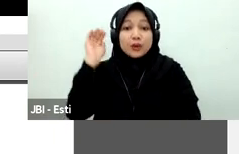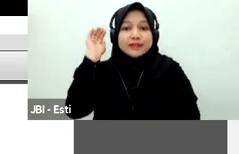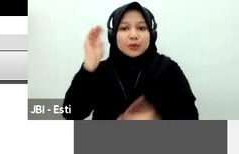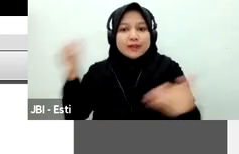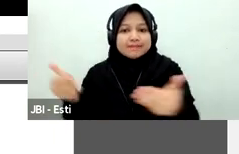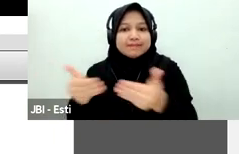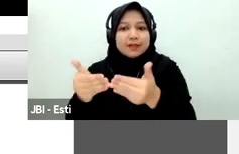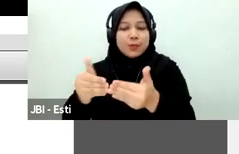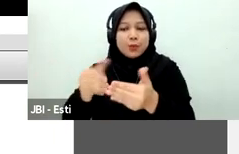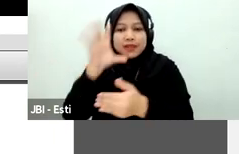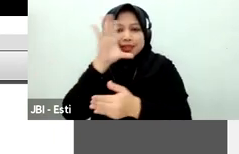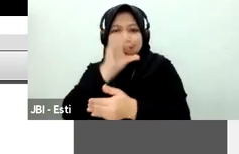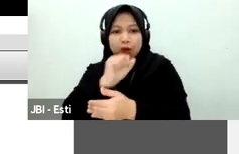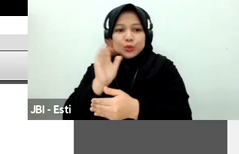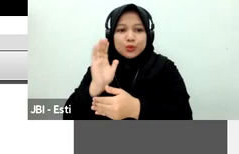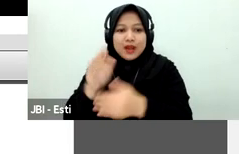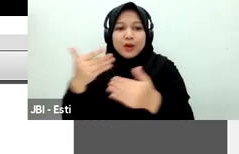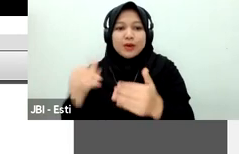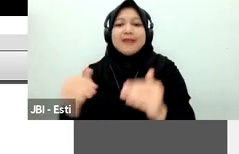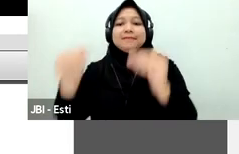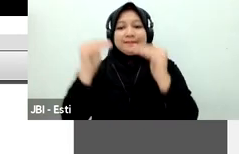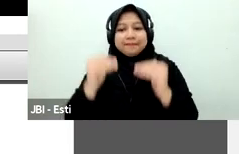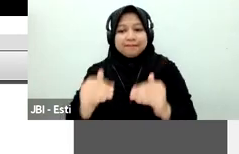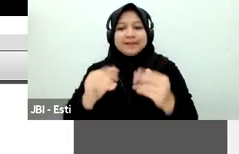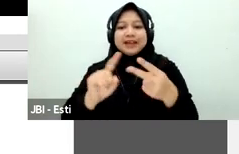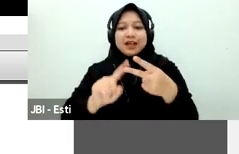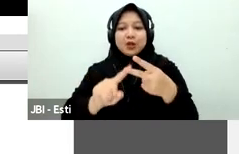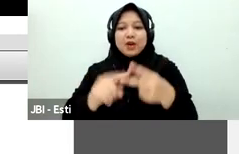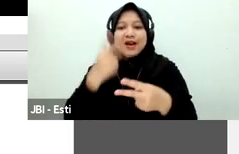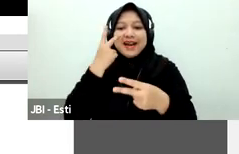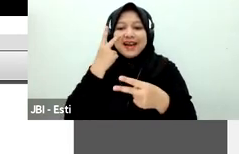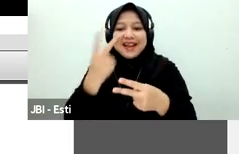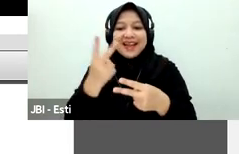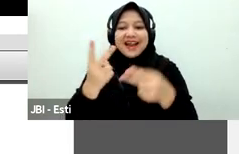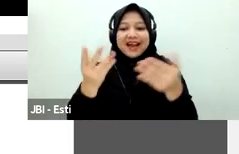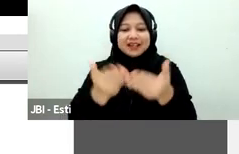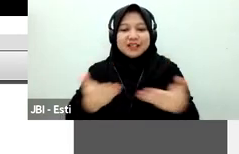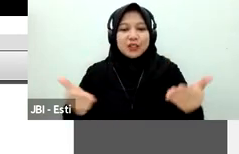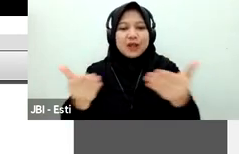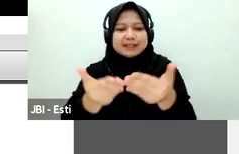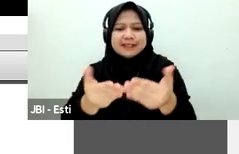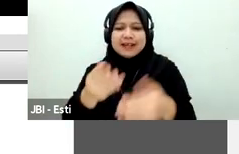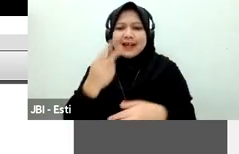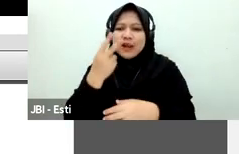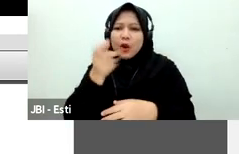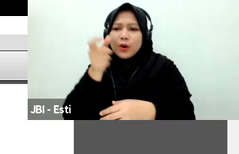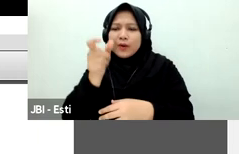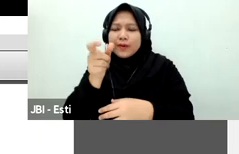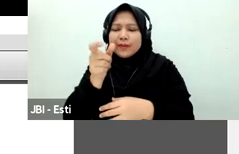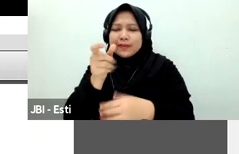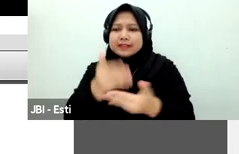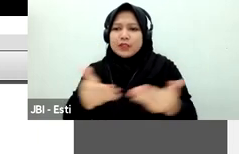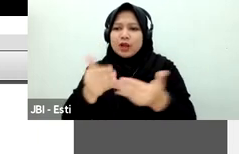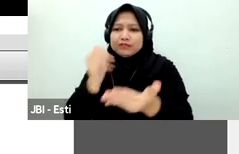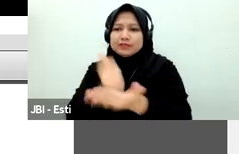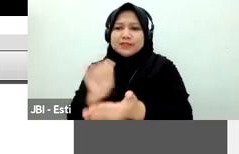eh ditinjau Kementan ke maksud saya ke masyarakat ke user begitu besarnya kalo itu tentang